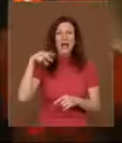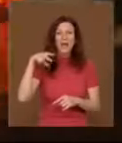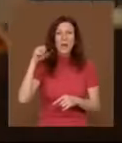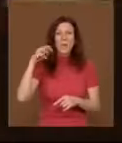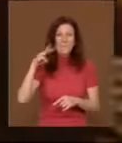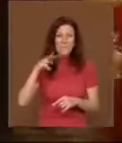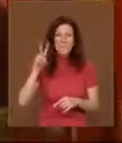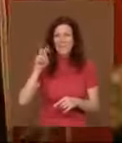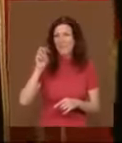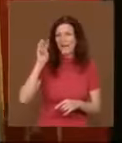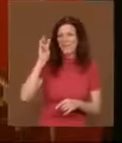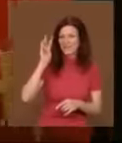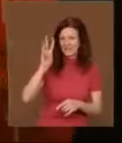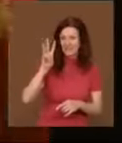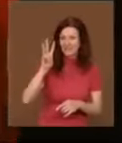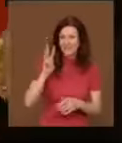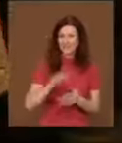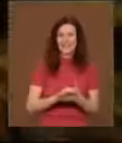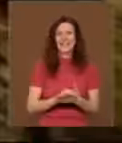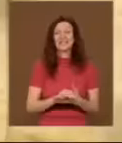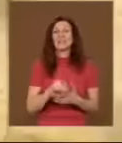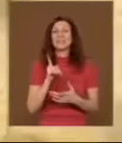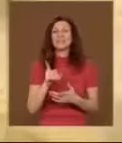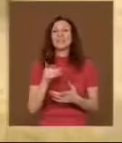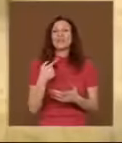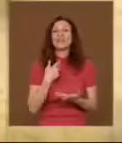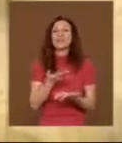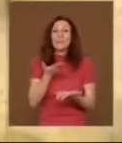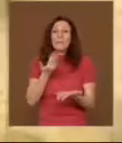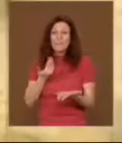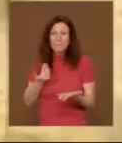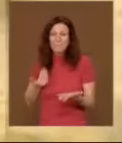от 7 до 10 стих. Това са месиански